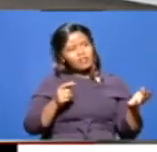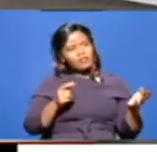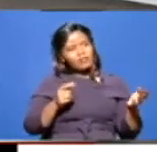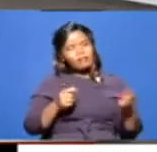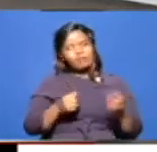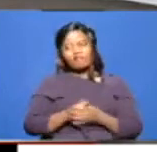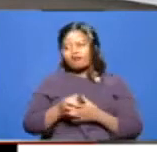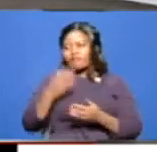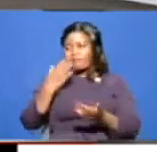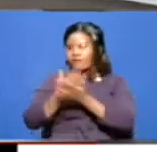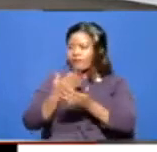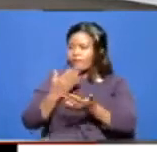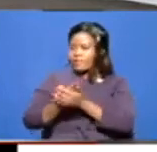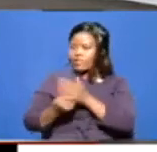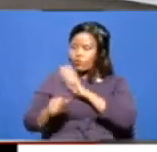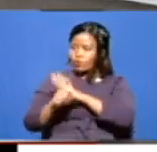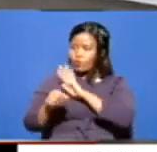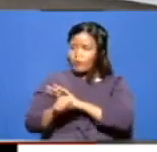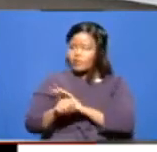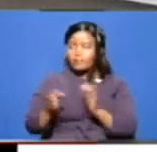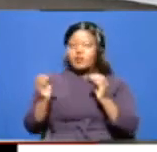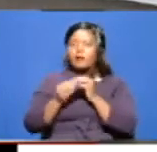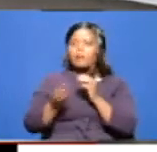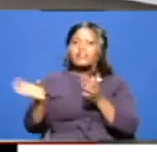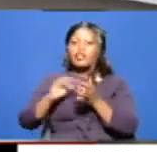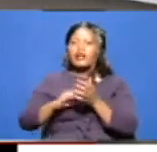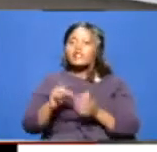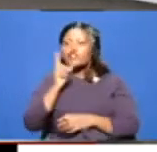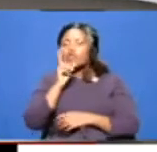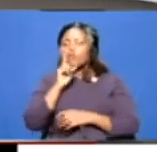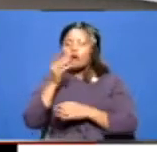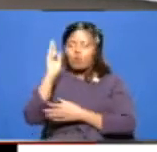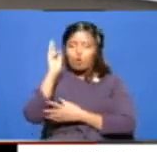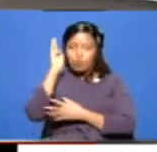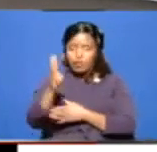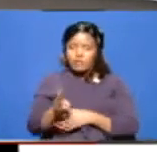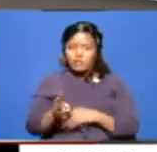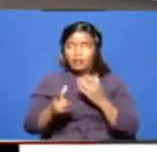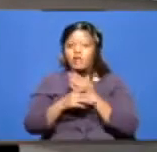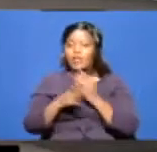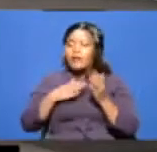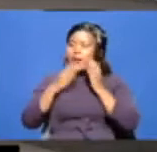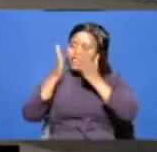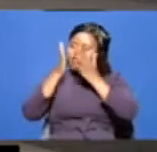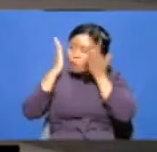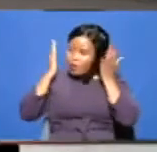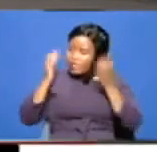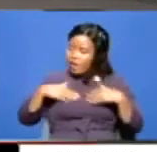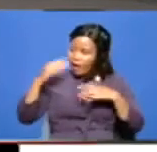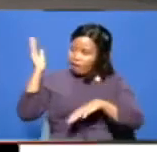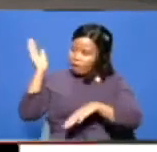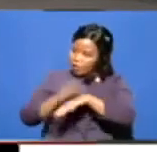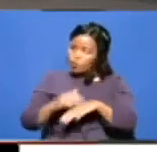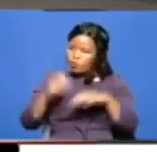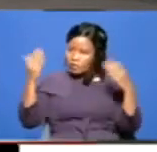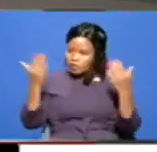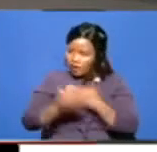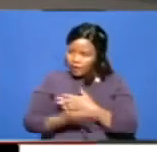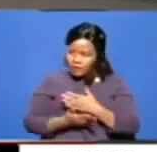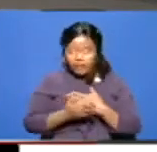Asante sana kwa kuwa nasi kwa leo. Tukutane kesho panapo majaliwa yake Mwenyezi Mungu. Naitwa Bonnie Musambi na kutakia usiku mtulivu. Na mimi